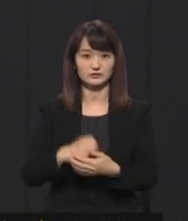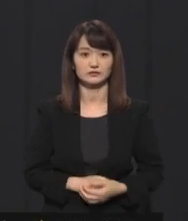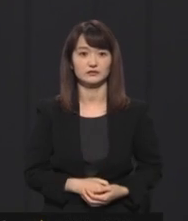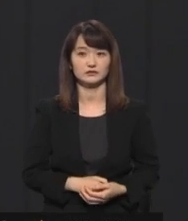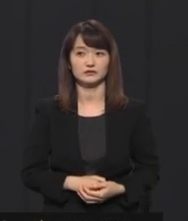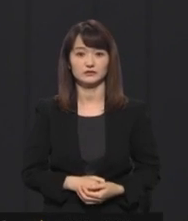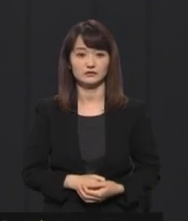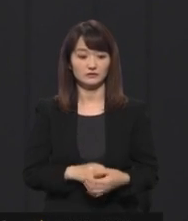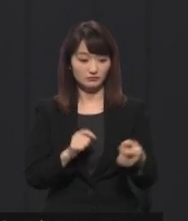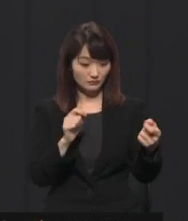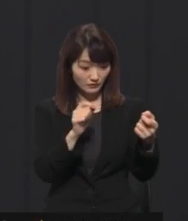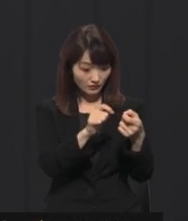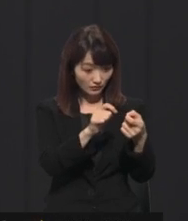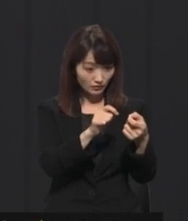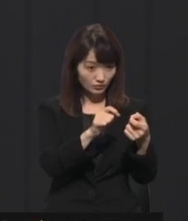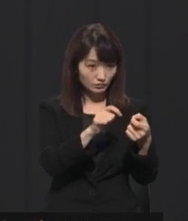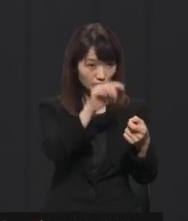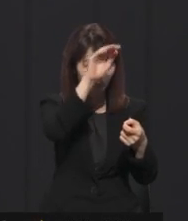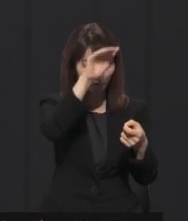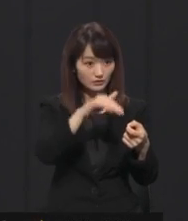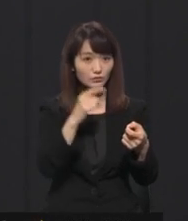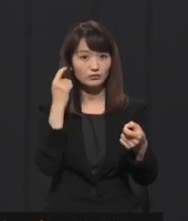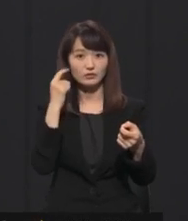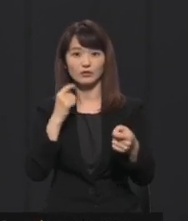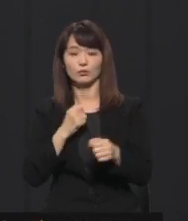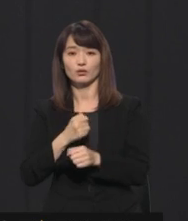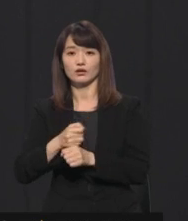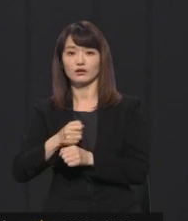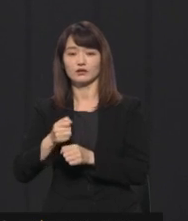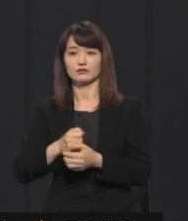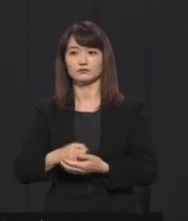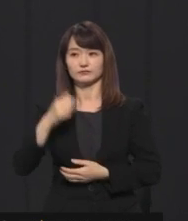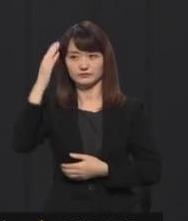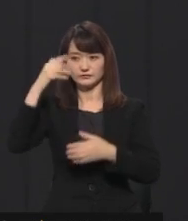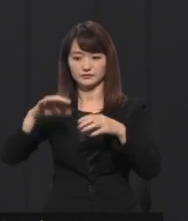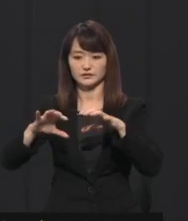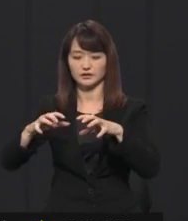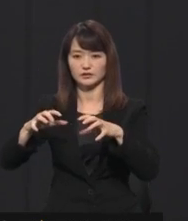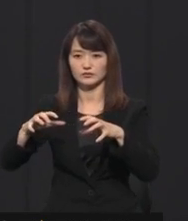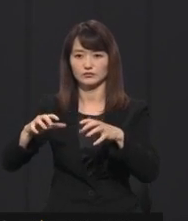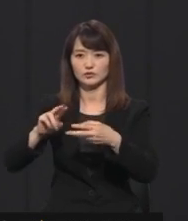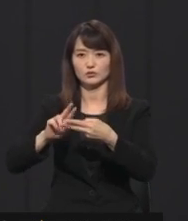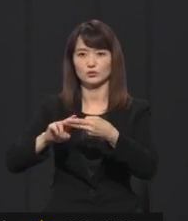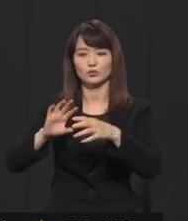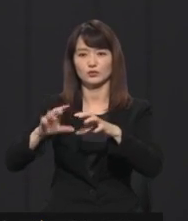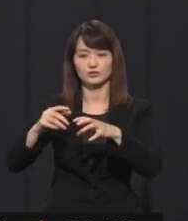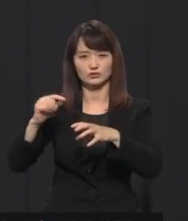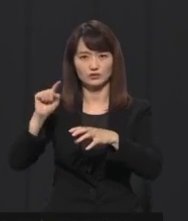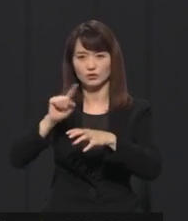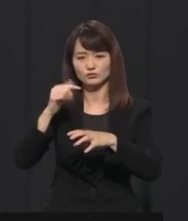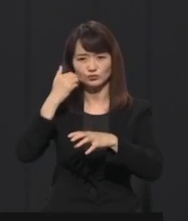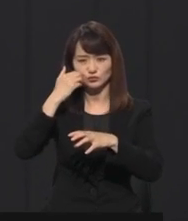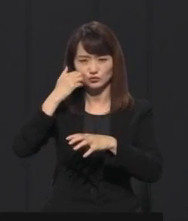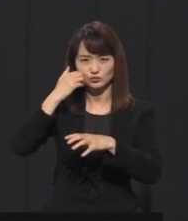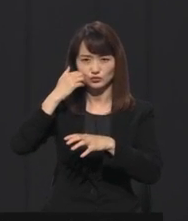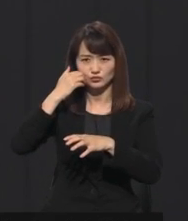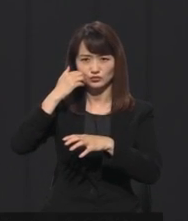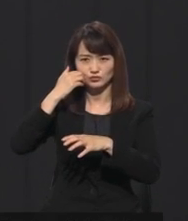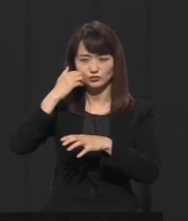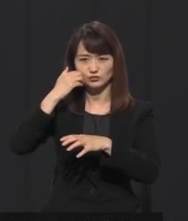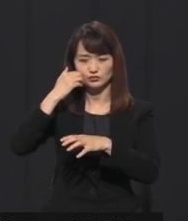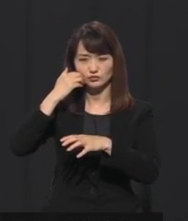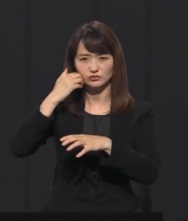당황스럽고 요 대한민국 민주 공화 저긴데 그 누구도 이민주 고압을 해칠 수 없거든요 지금 이 말이 사실이라면